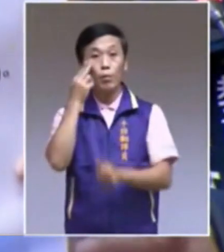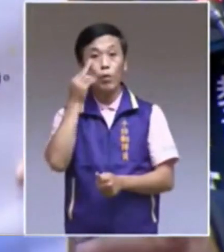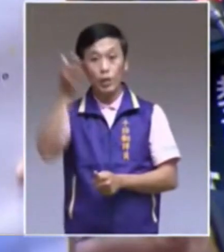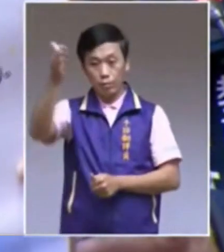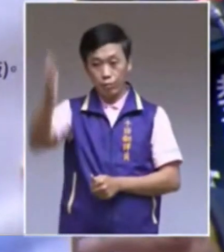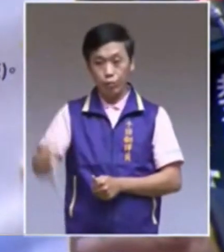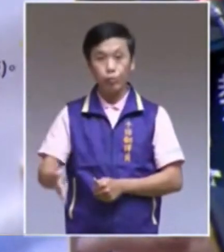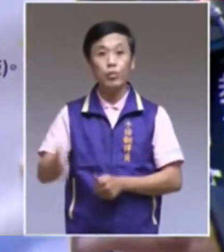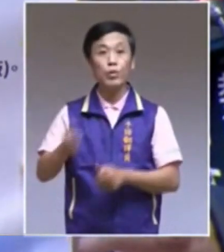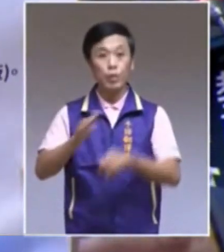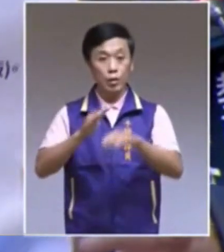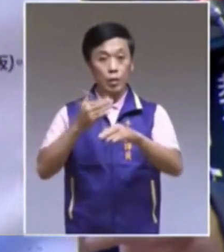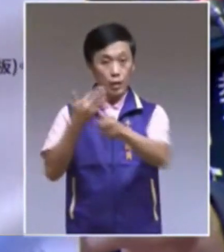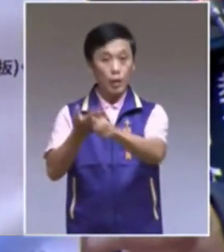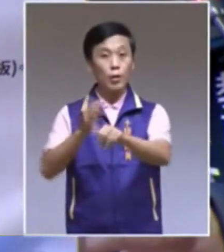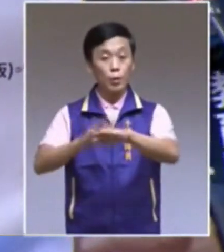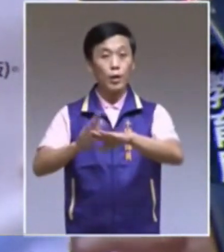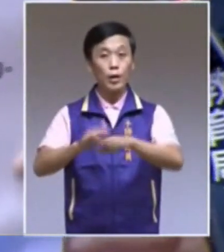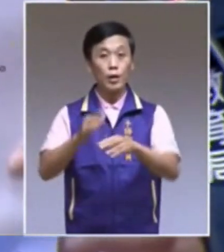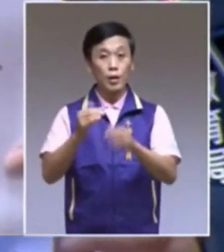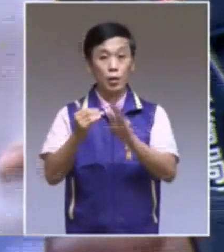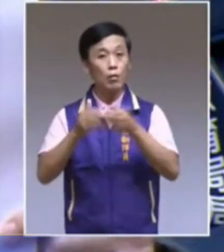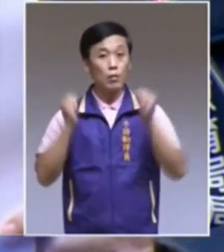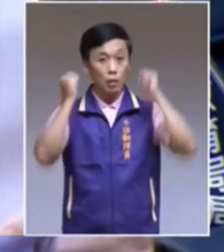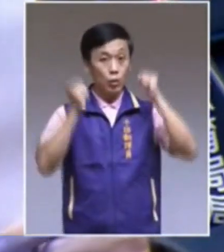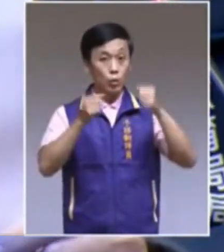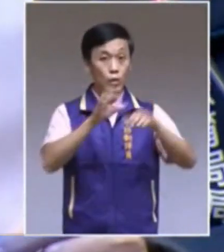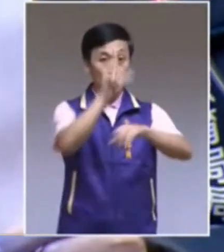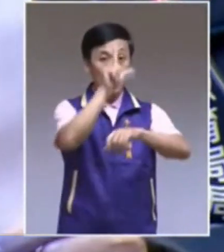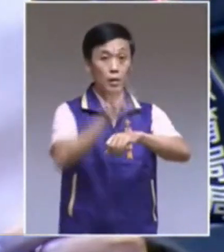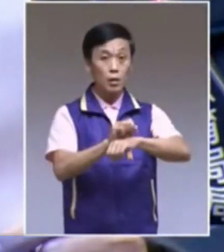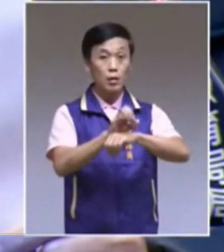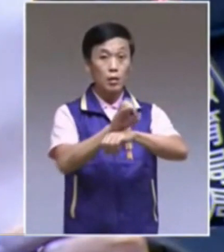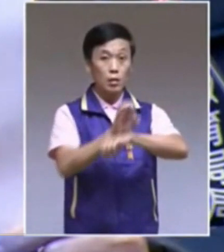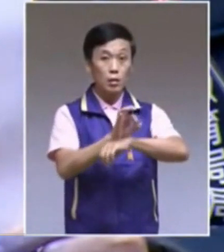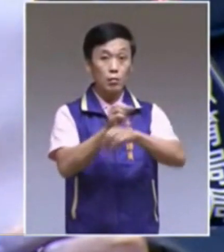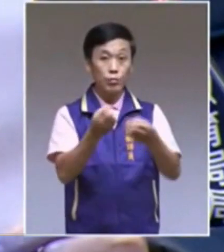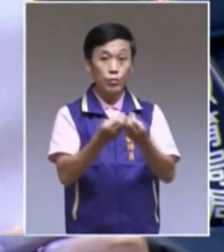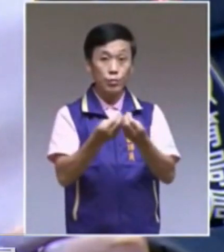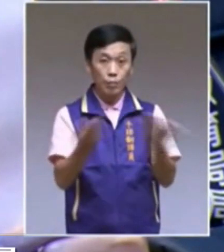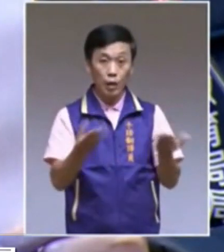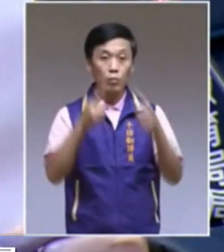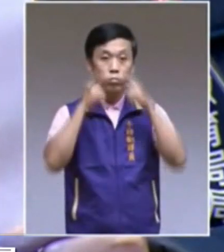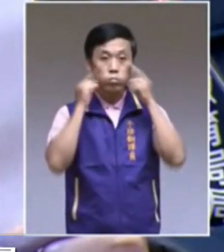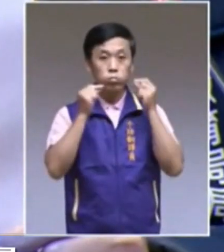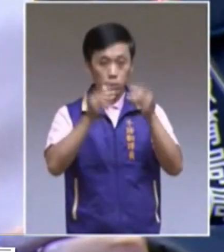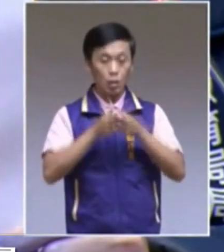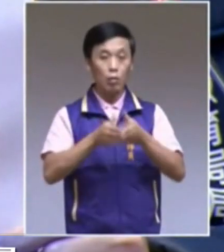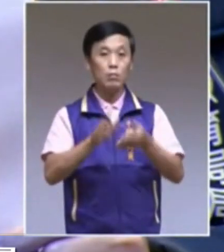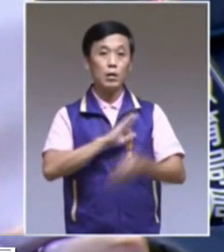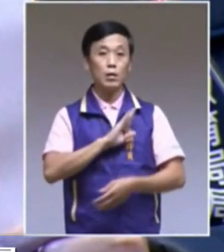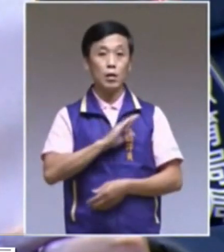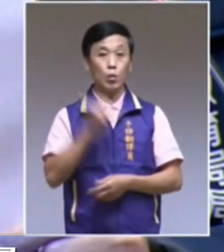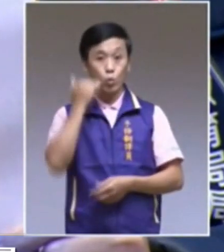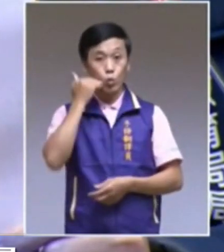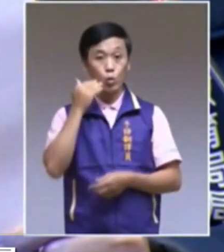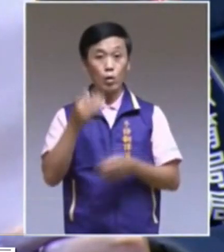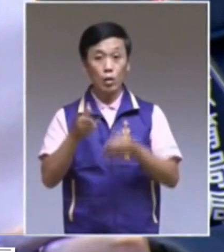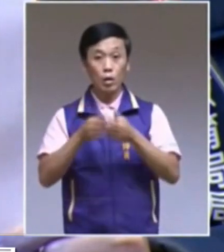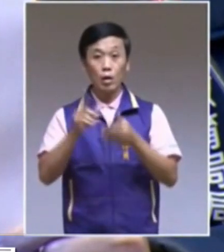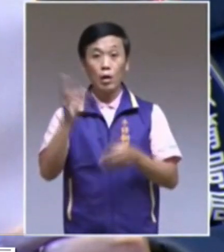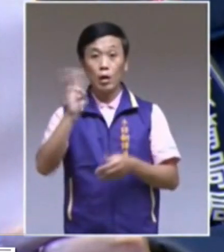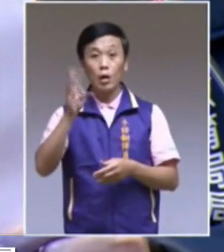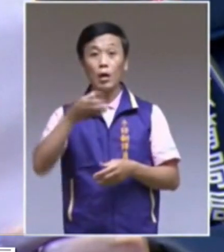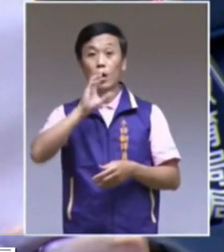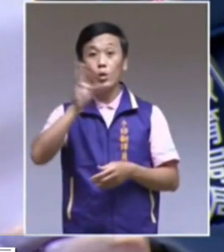板，所以可以阻绝这些飞沫的一个传染。体育课还是要戴口罩，那如果有短暂需要喝水